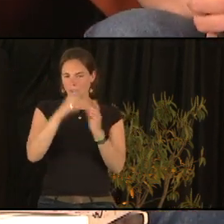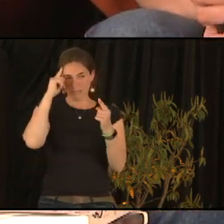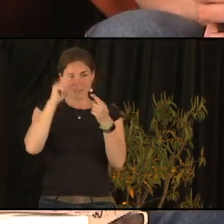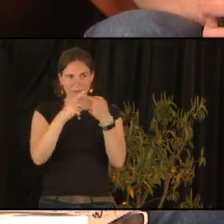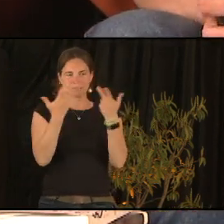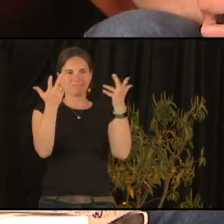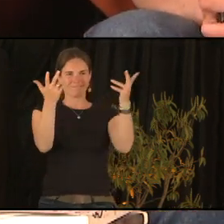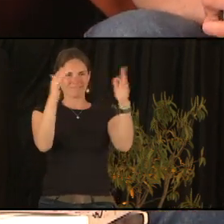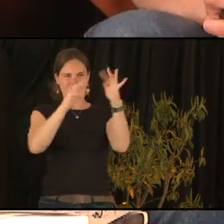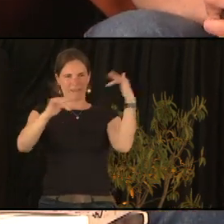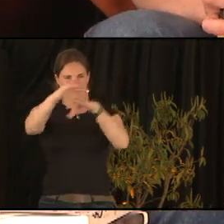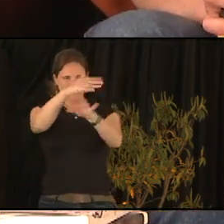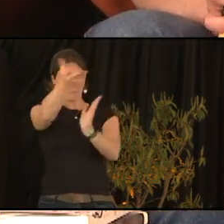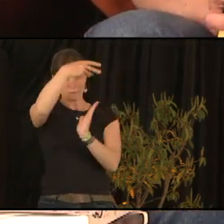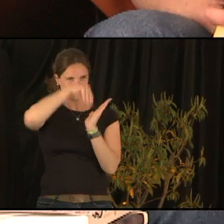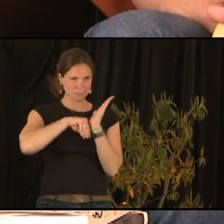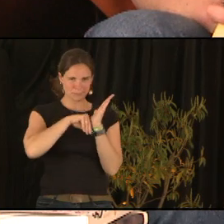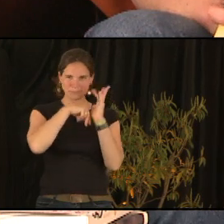aussi. Donc oui,